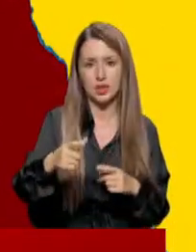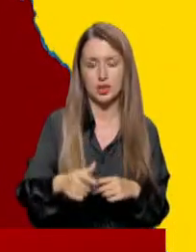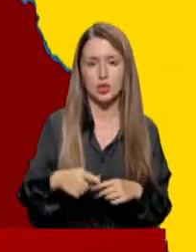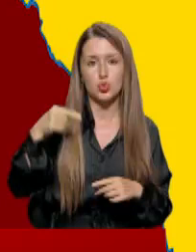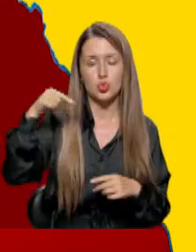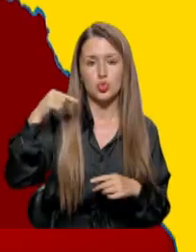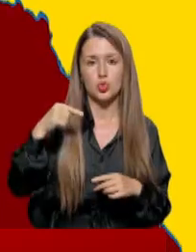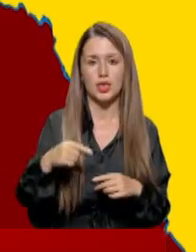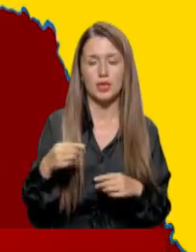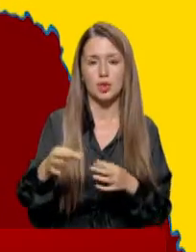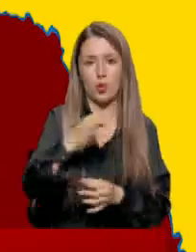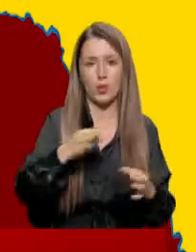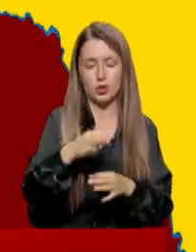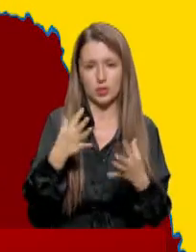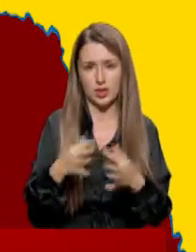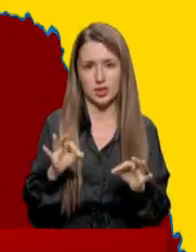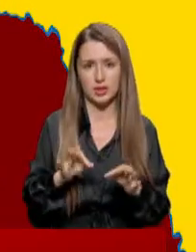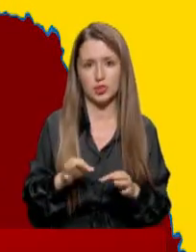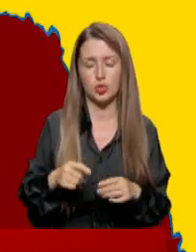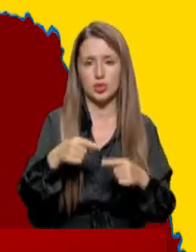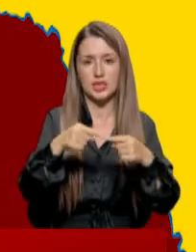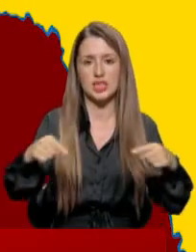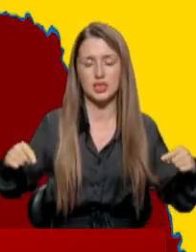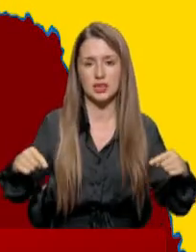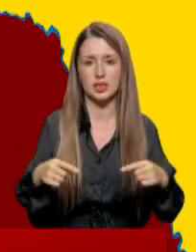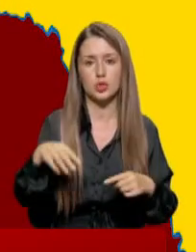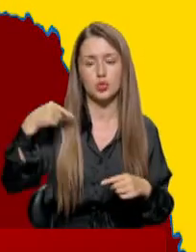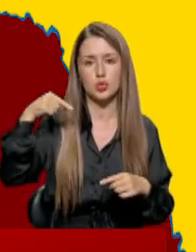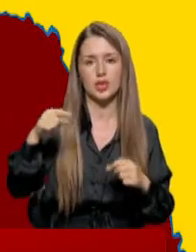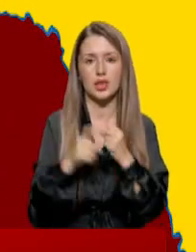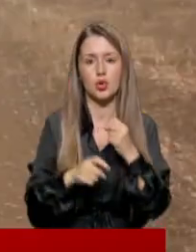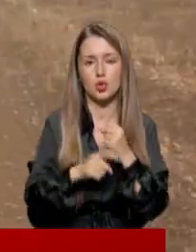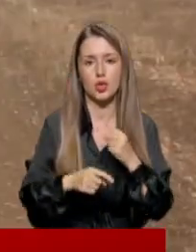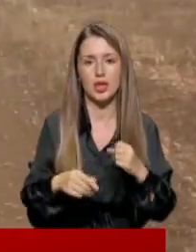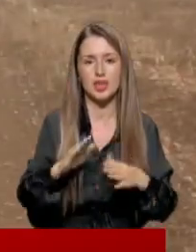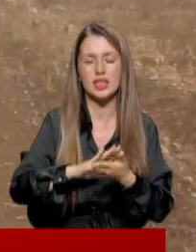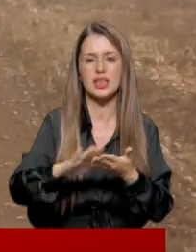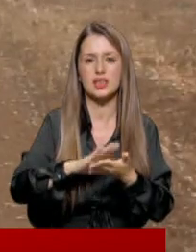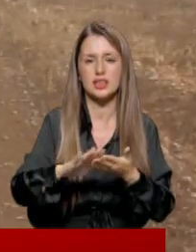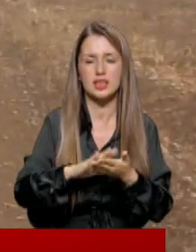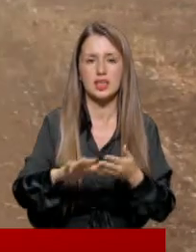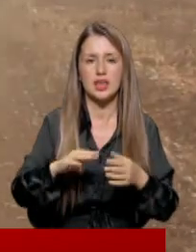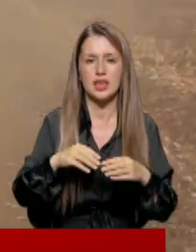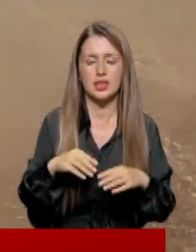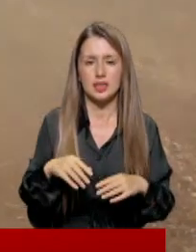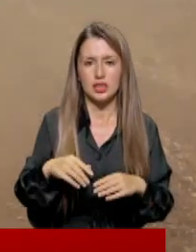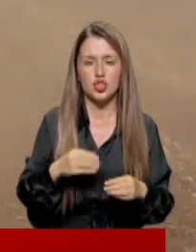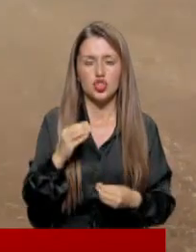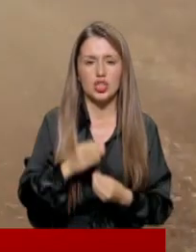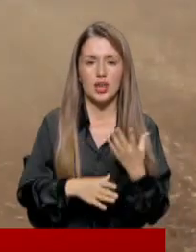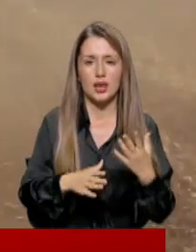kuzeyine yeni bir harekat hazırlığında. Sınır hattına ve Suriye'de terörden temizlenen bölgelere sevkiyatlar yapıldı.